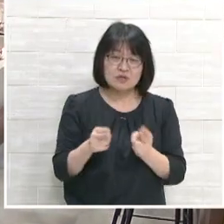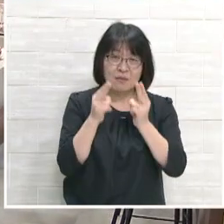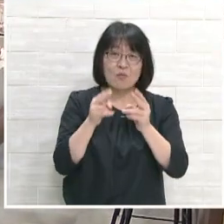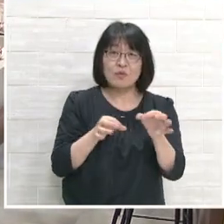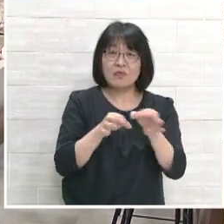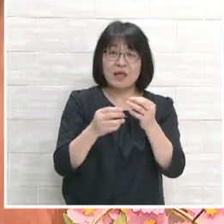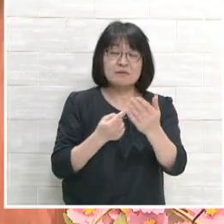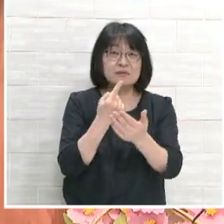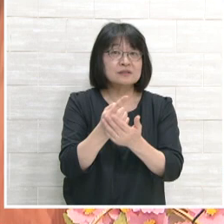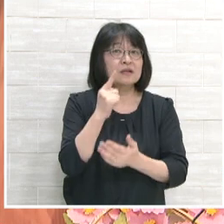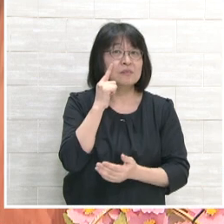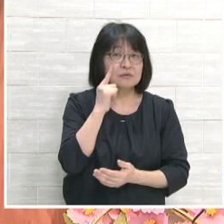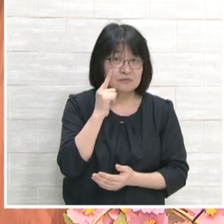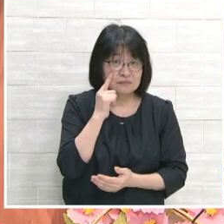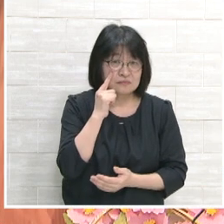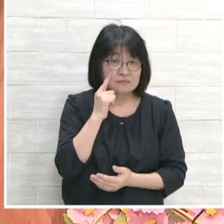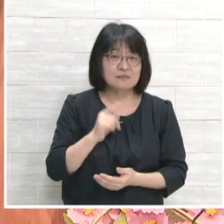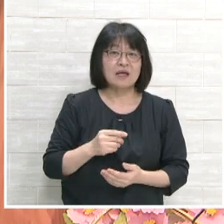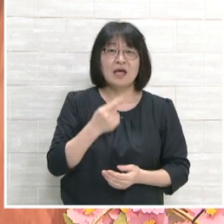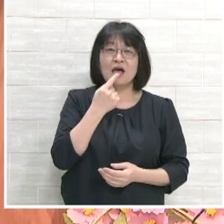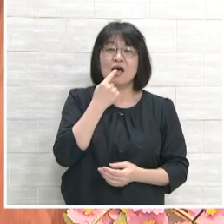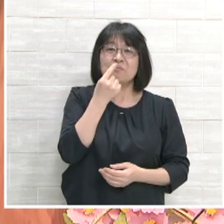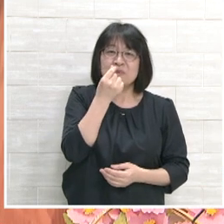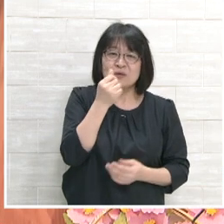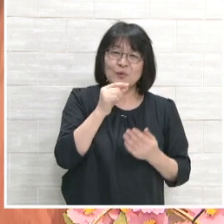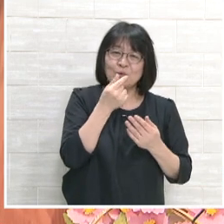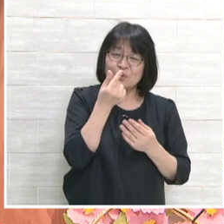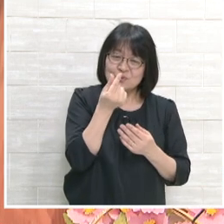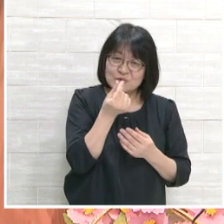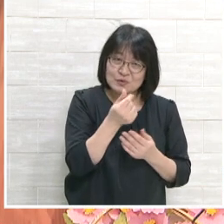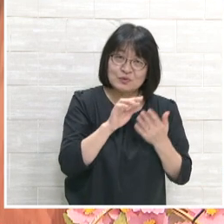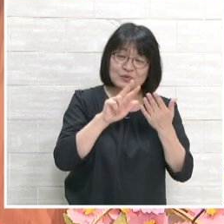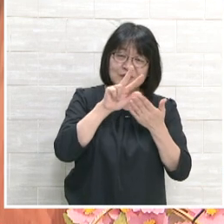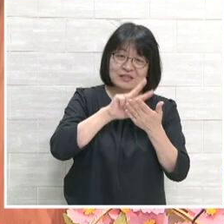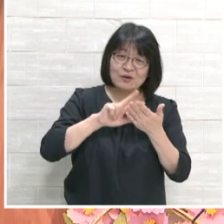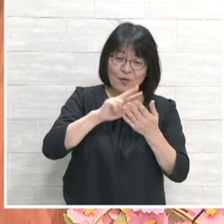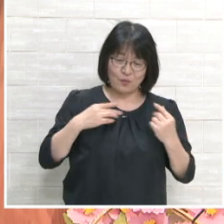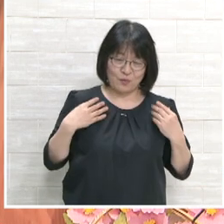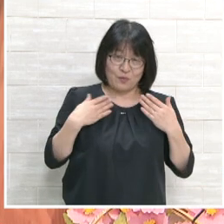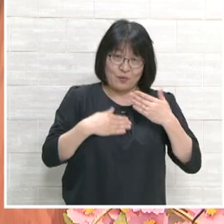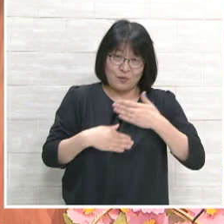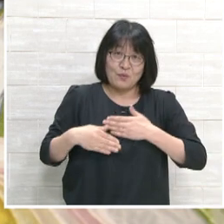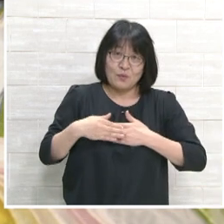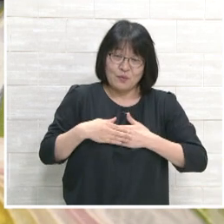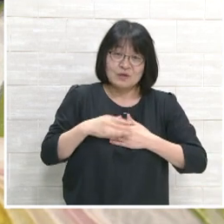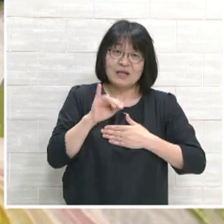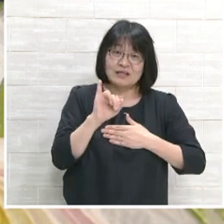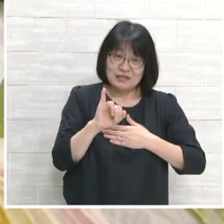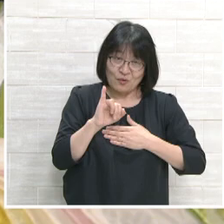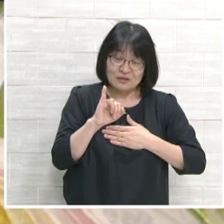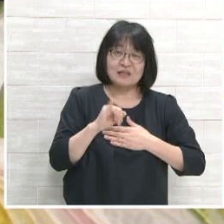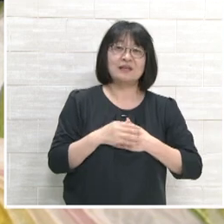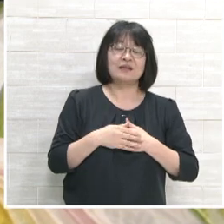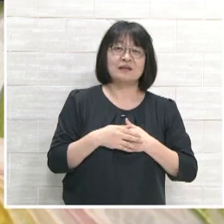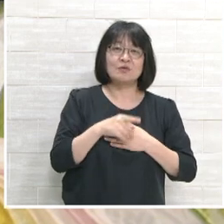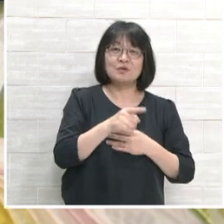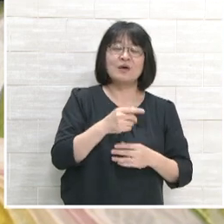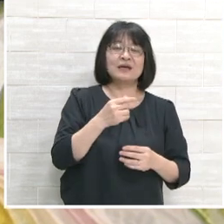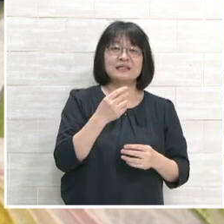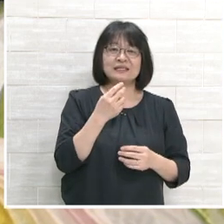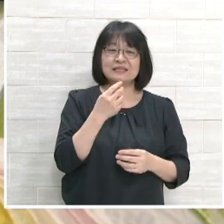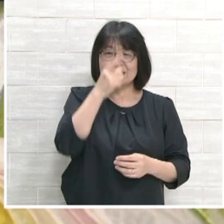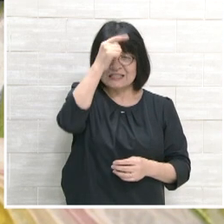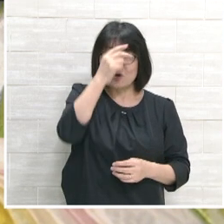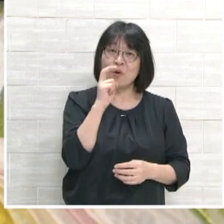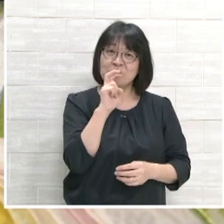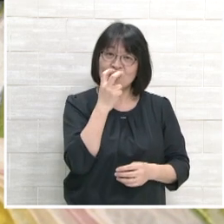、淡いピンクの衣装を羽織ったひな人形に、こちらは黄緑色が広